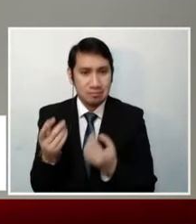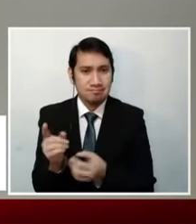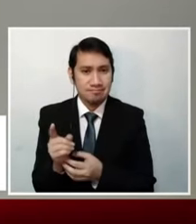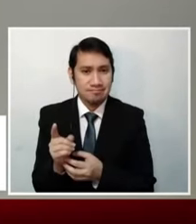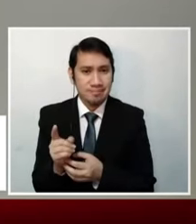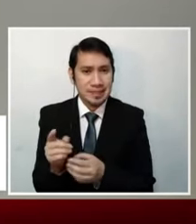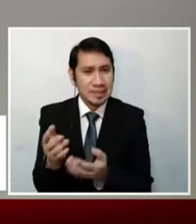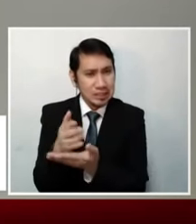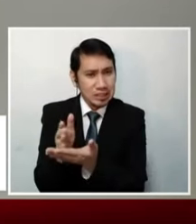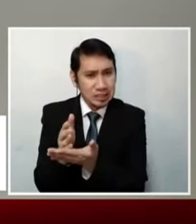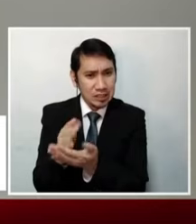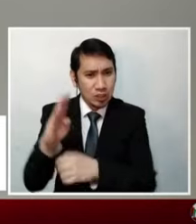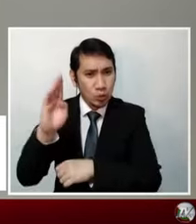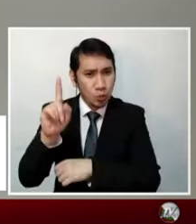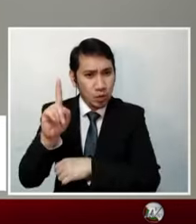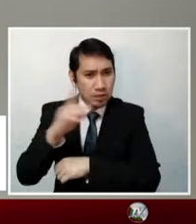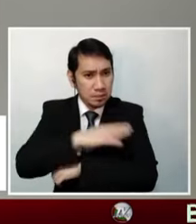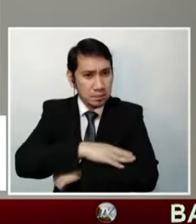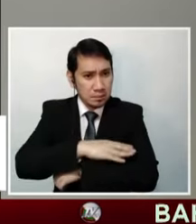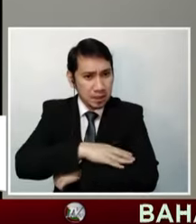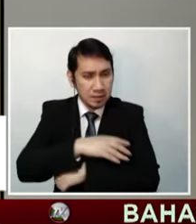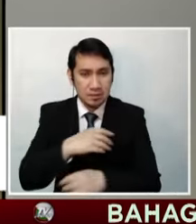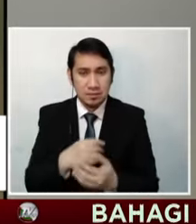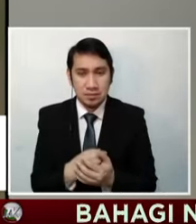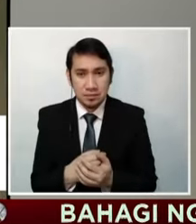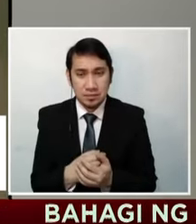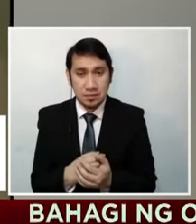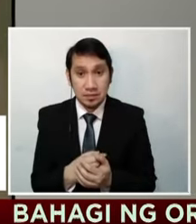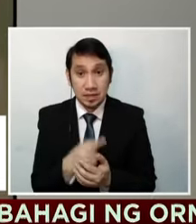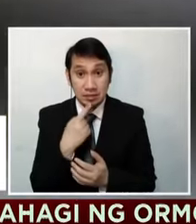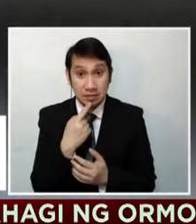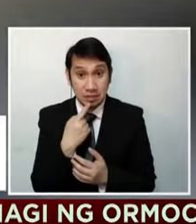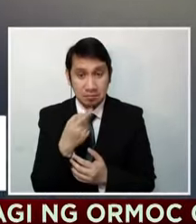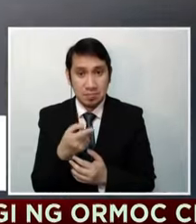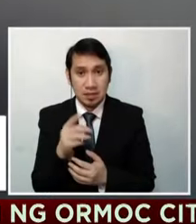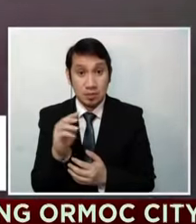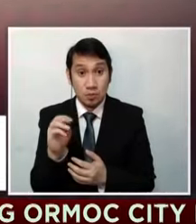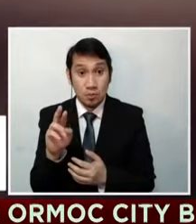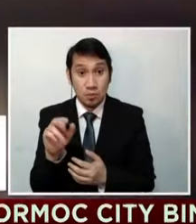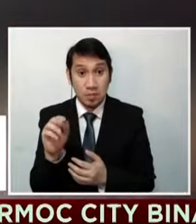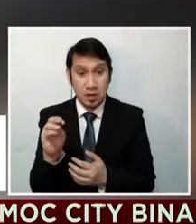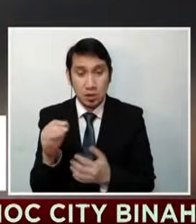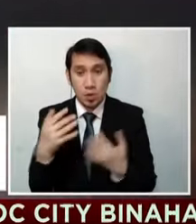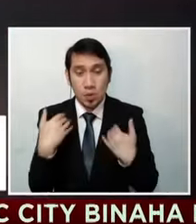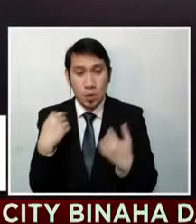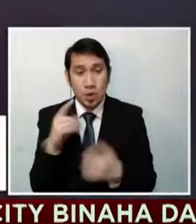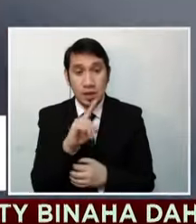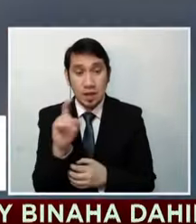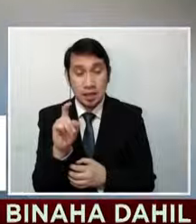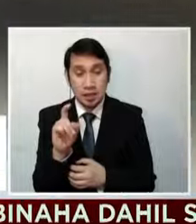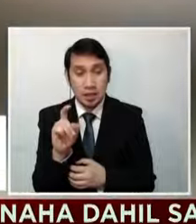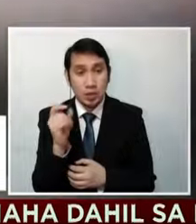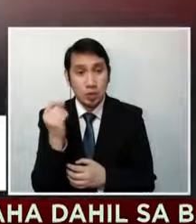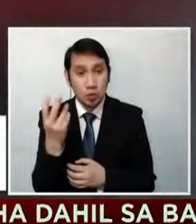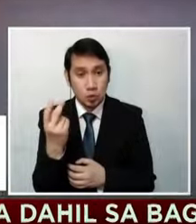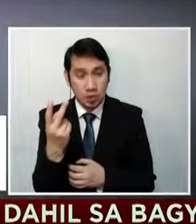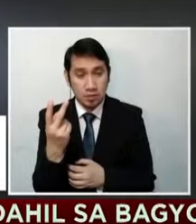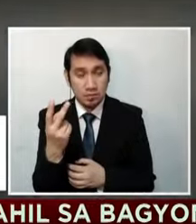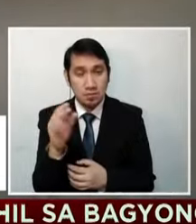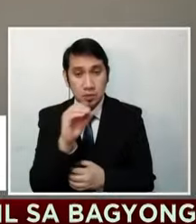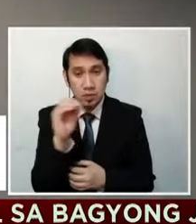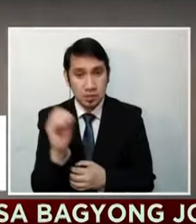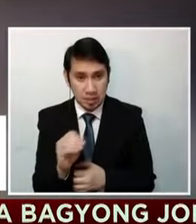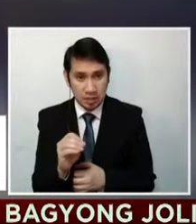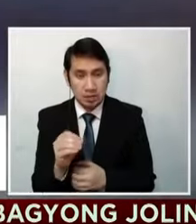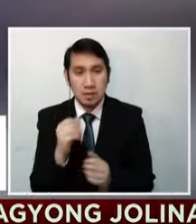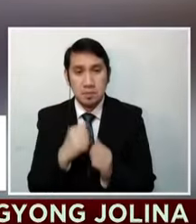kama. Ayon sa Lanao del Sur Interagency Task Force, 112% ang occupancy rate sa COVID